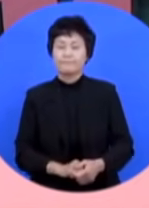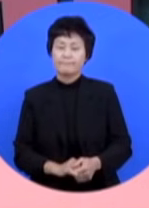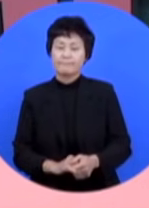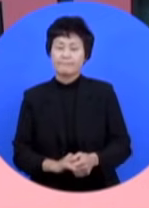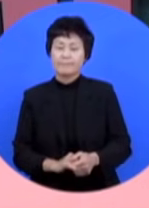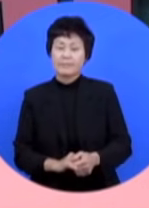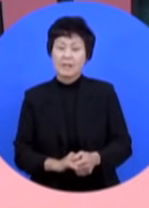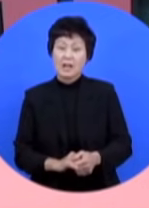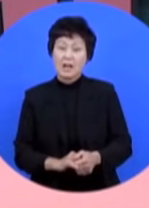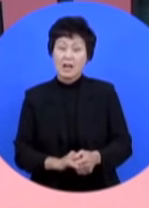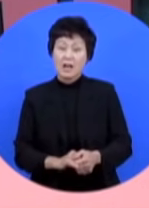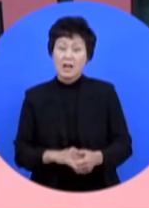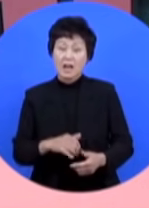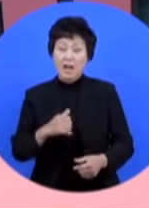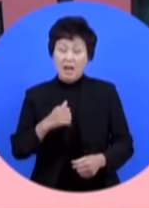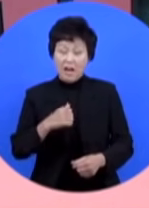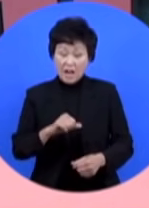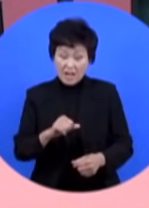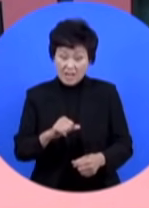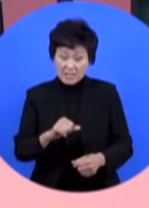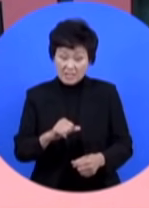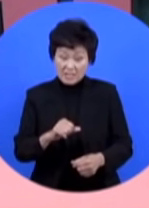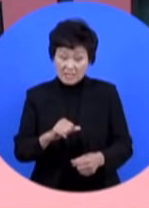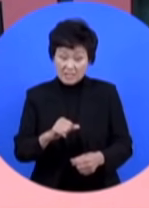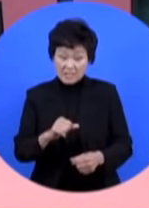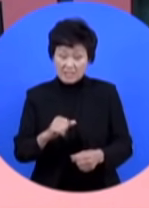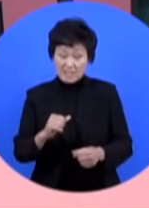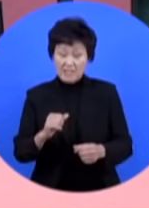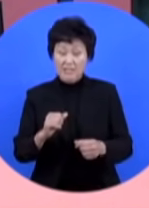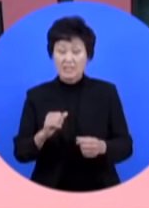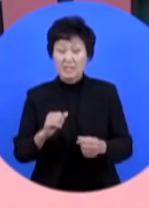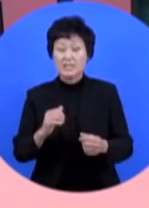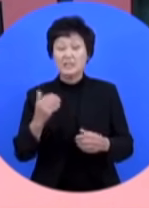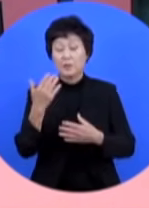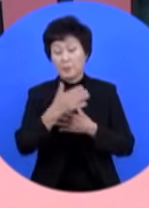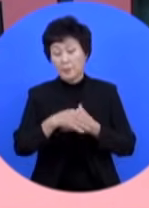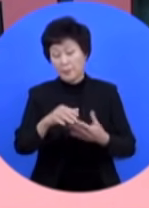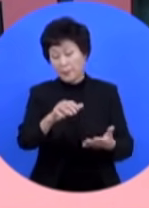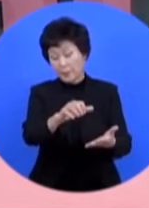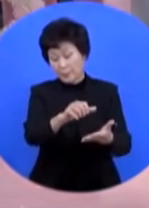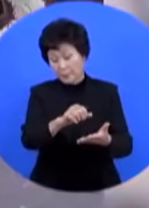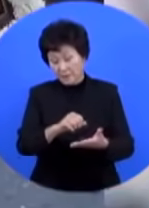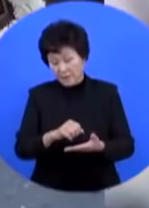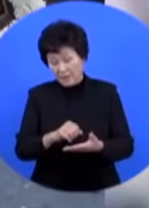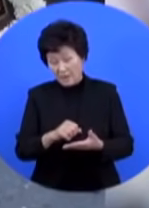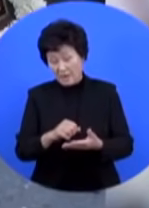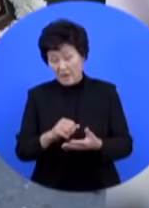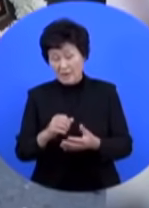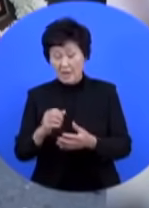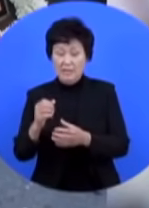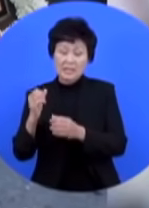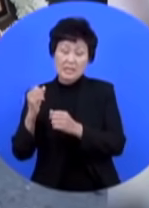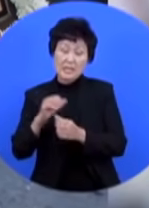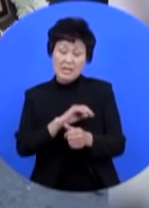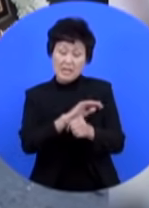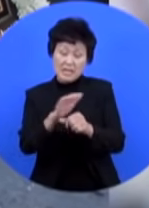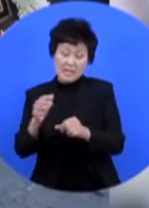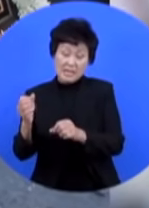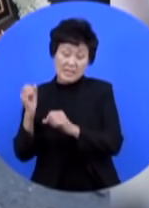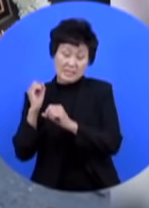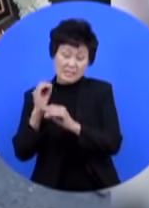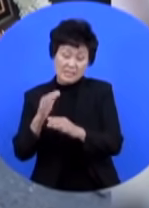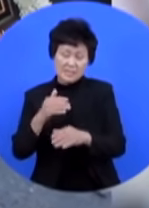그 시신을 인수해서 장례식장으로 가면서 정말 하나님 앞에